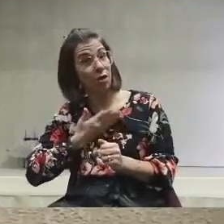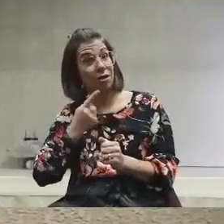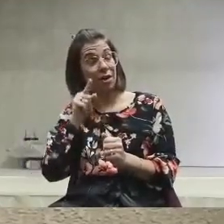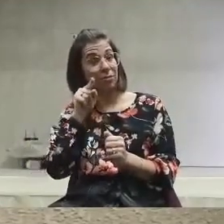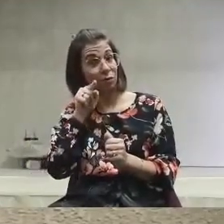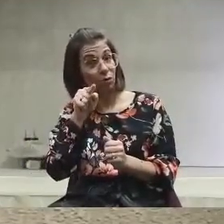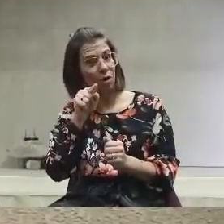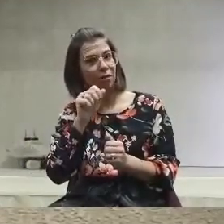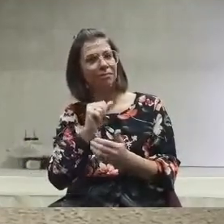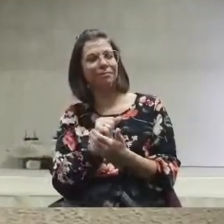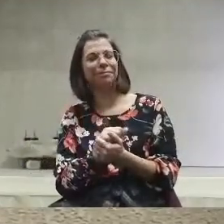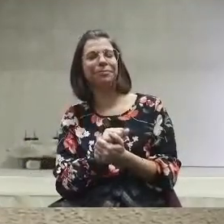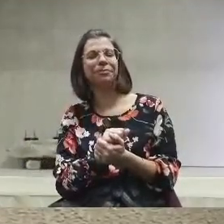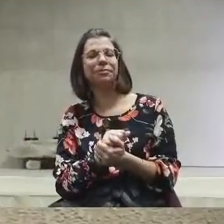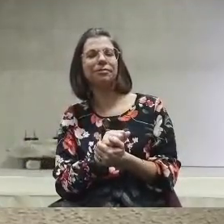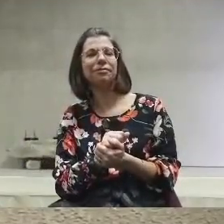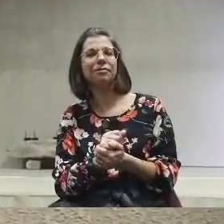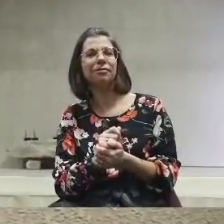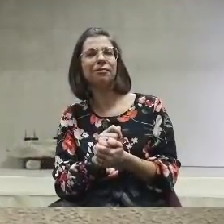Vous pouvez vous le dire?